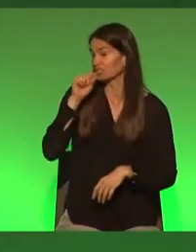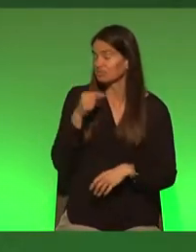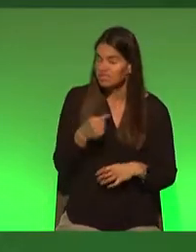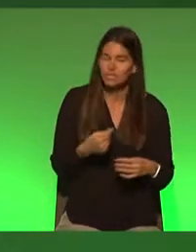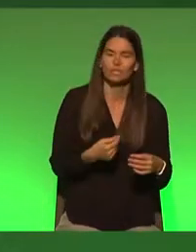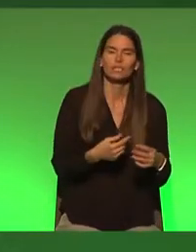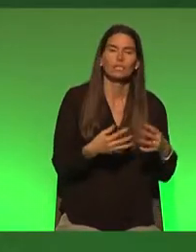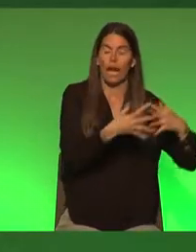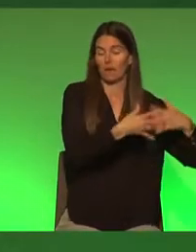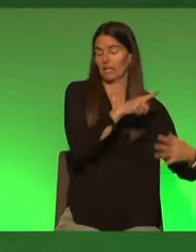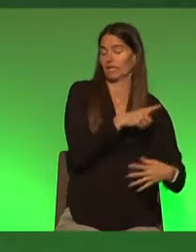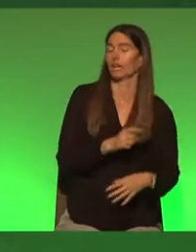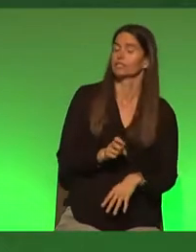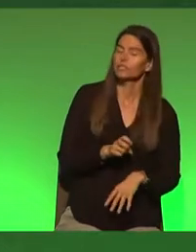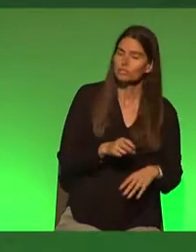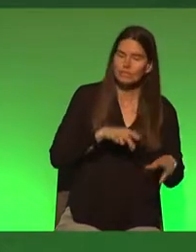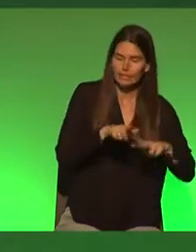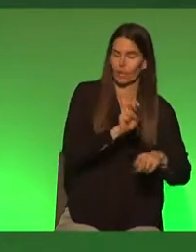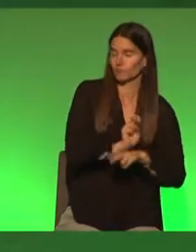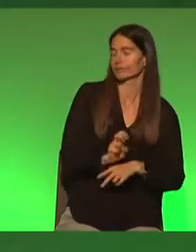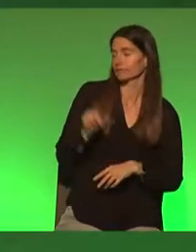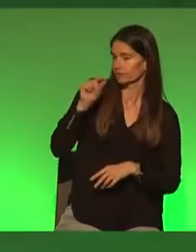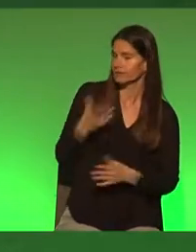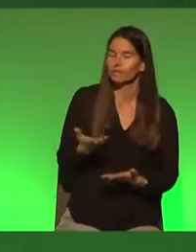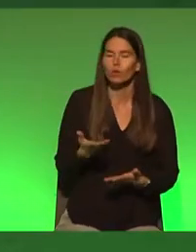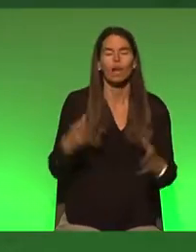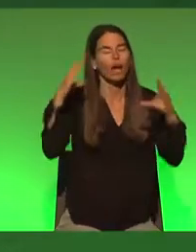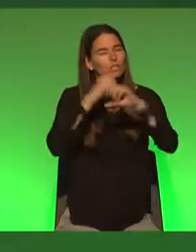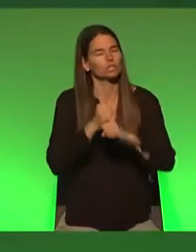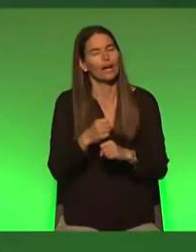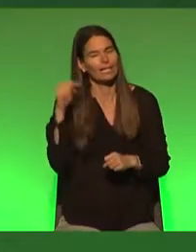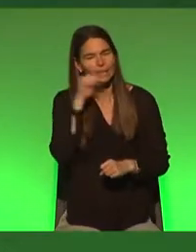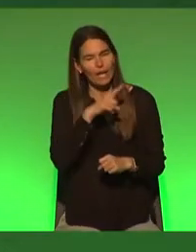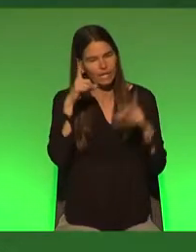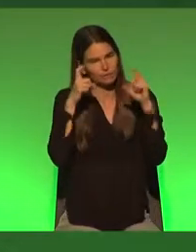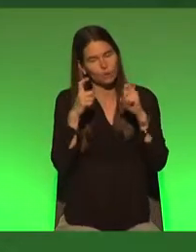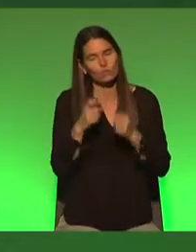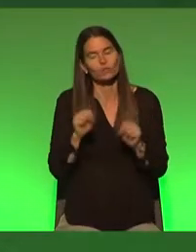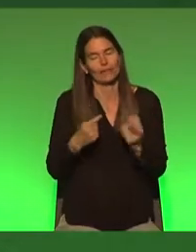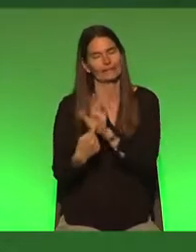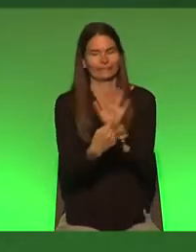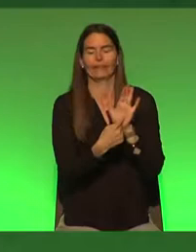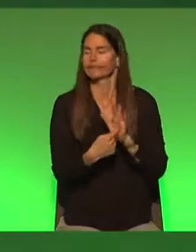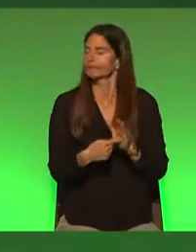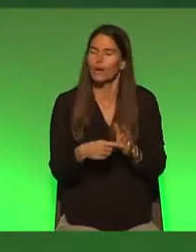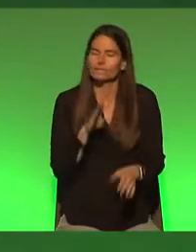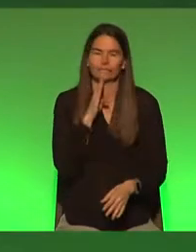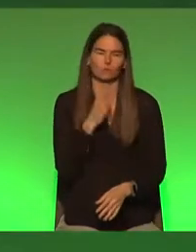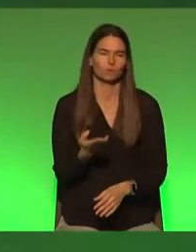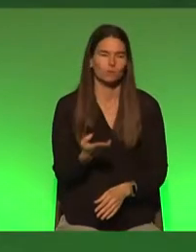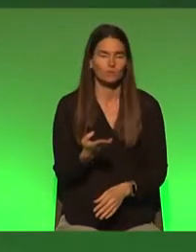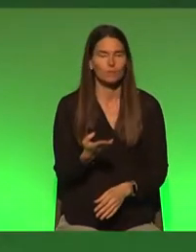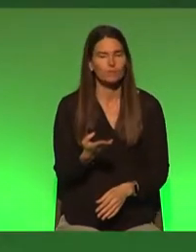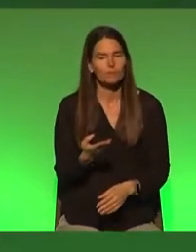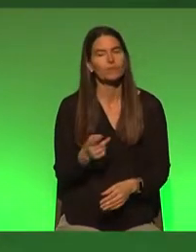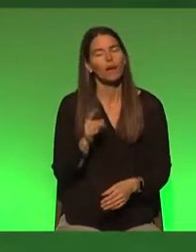Washingtoner Regierungssitz. Das geht auch nicht per Schwarz-Weiß-Fotos vom Rücksitz eines Autos, wenn man sich dann dem Machen verweigert. Und auch wenn die